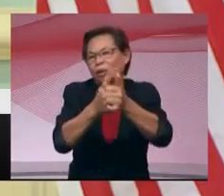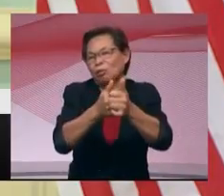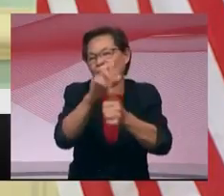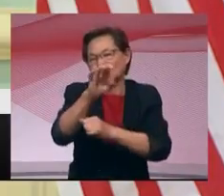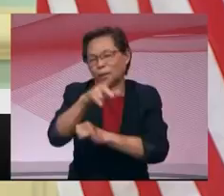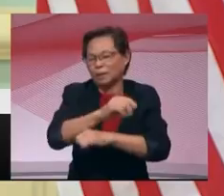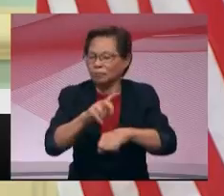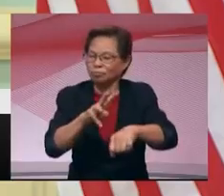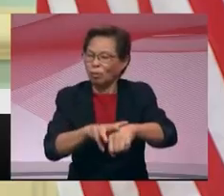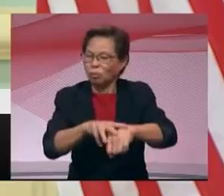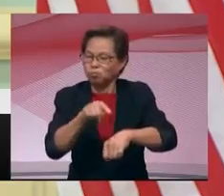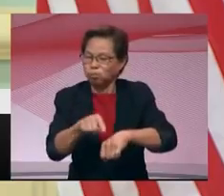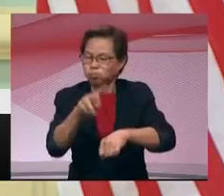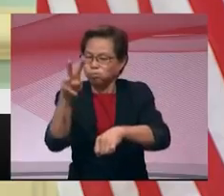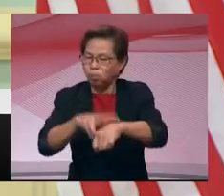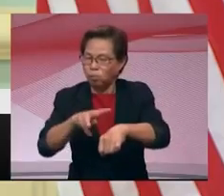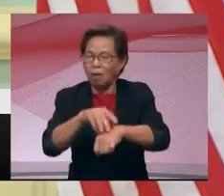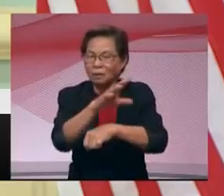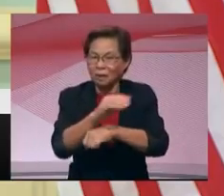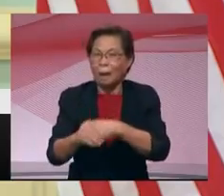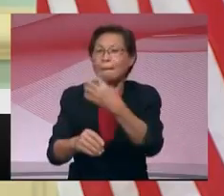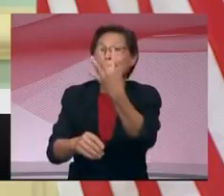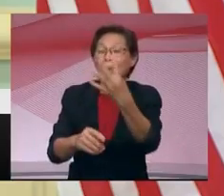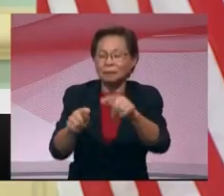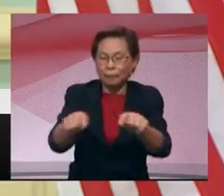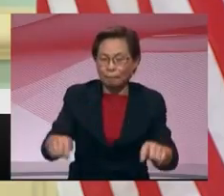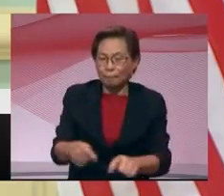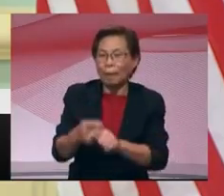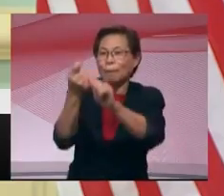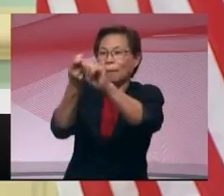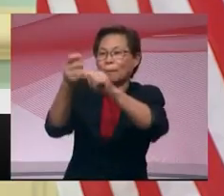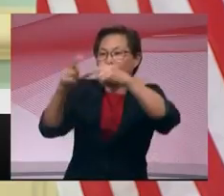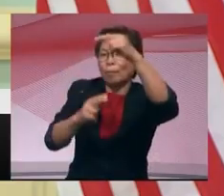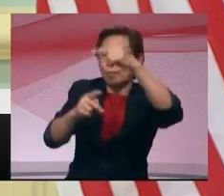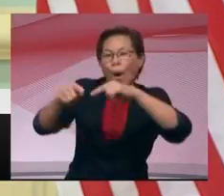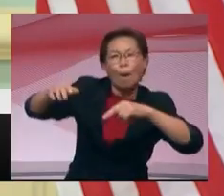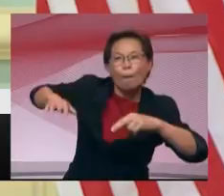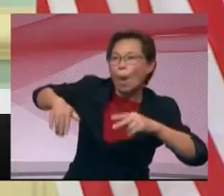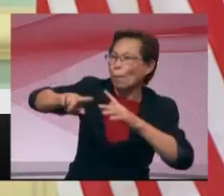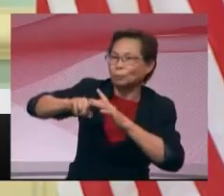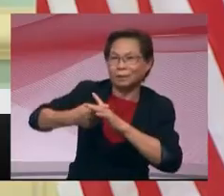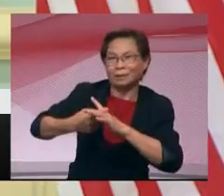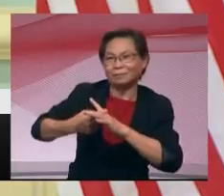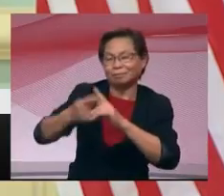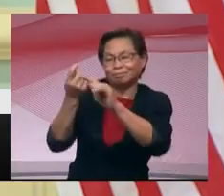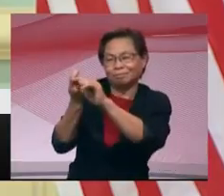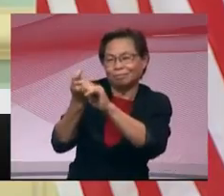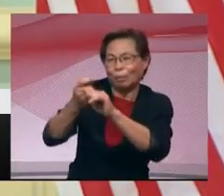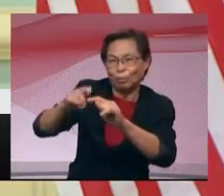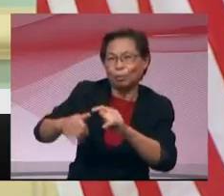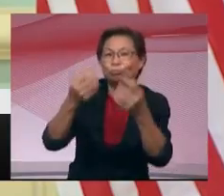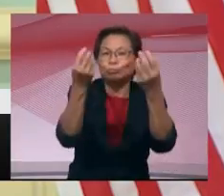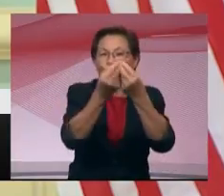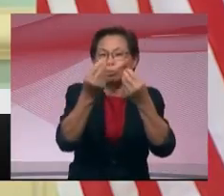amaran, dan manakala 4 tapak binaan masih belum beroperasi.